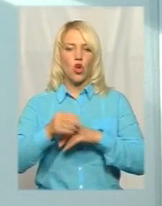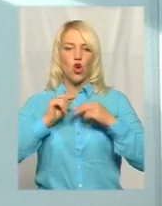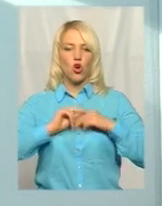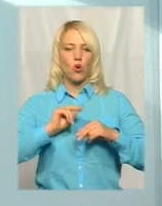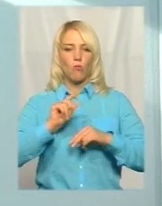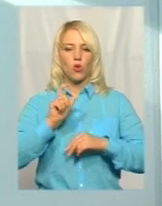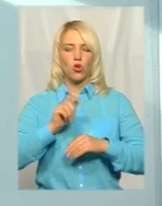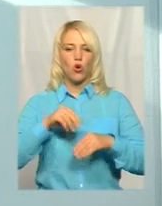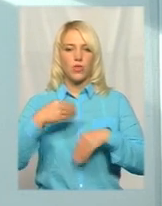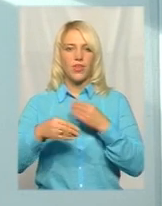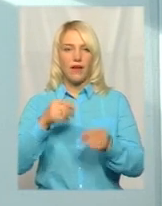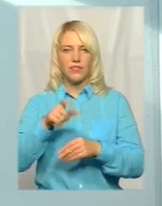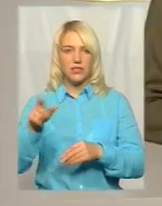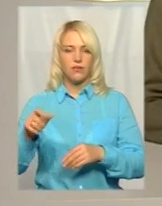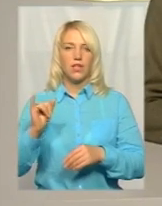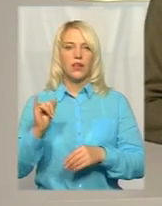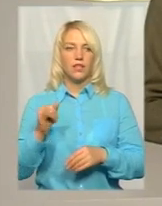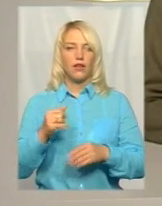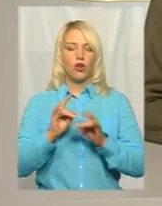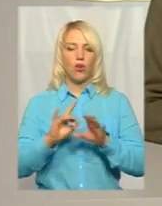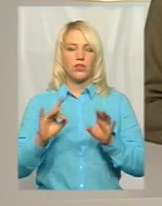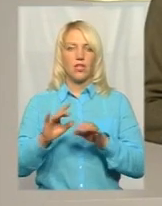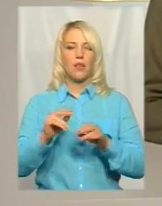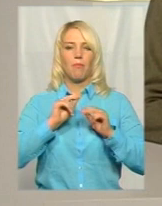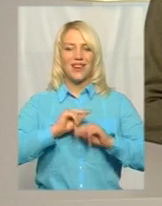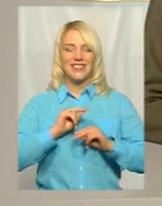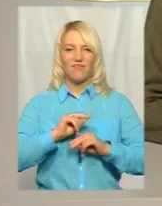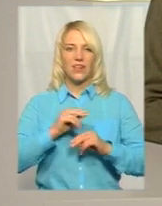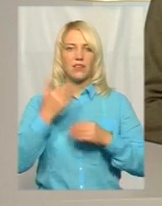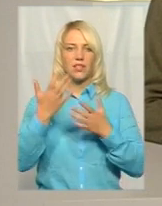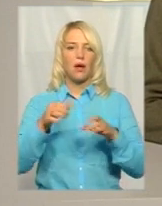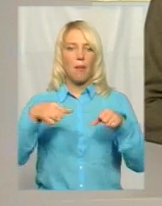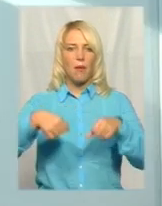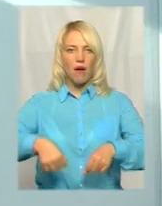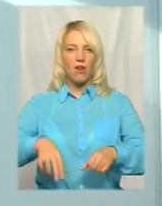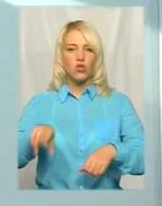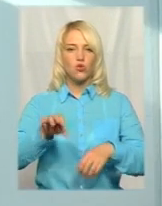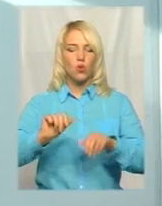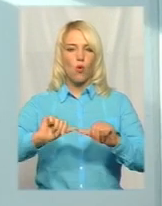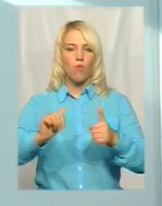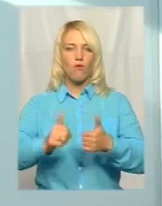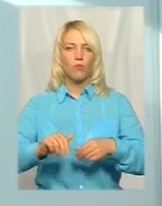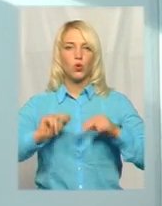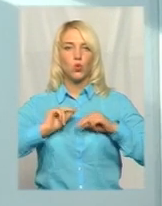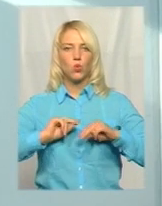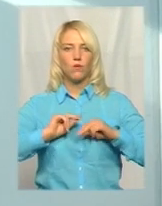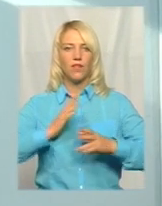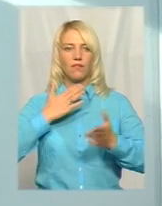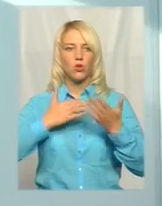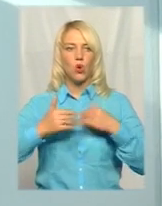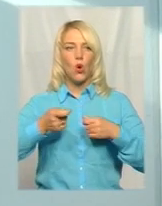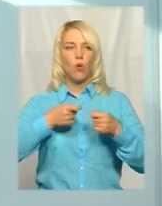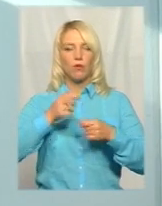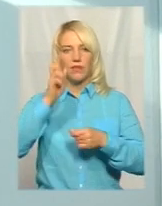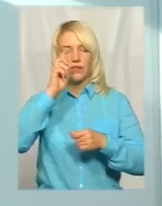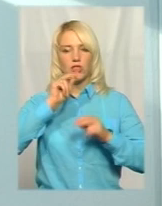роботодавців і роз'яснено і працівниками, і роботодавцям їхні права щодо оформлення трудових відносин тільки управлінням Держпраці.